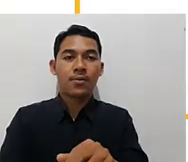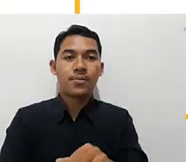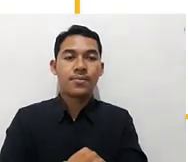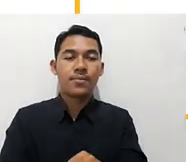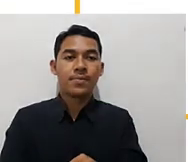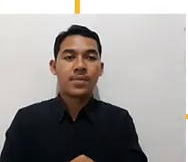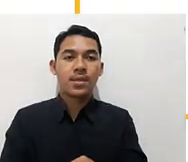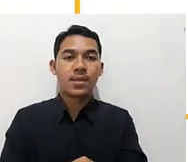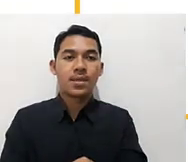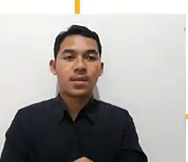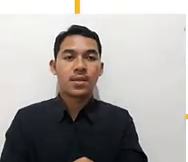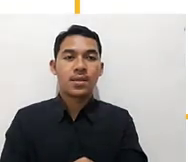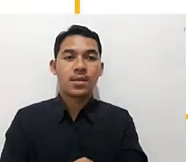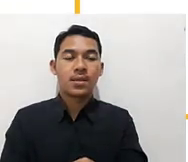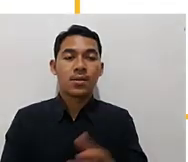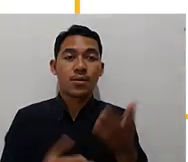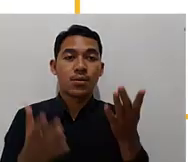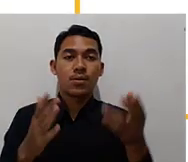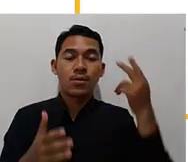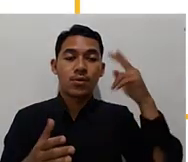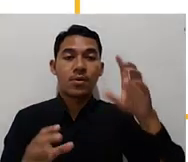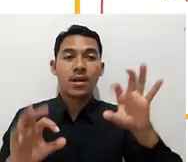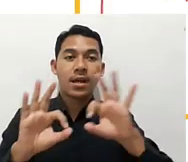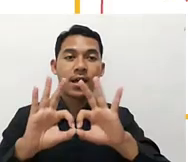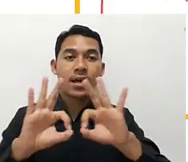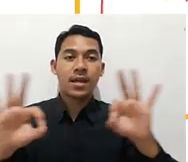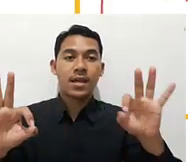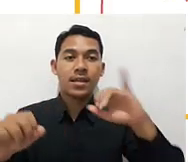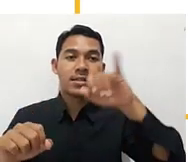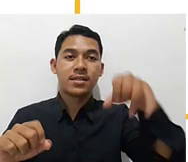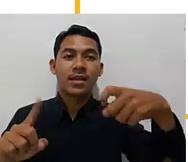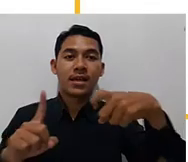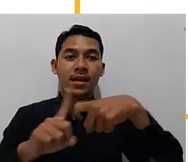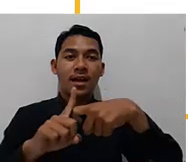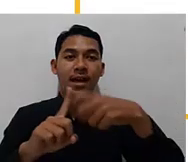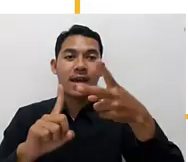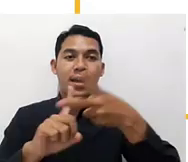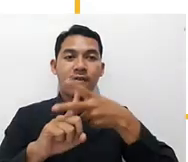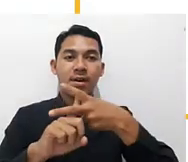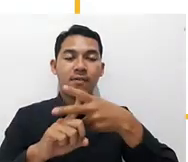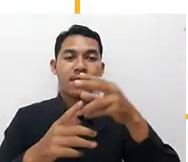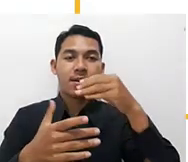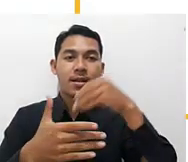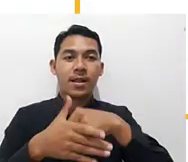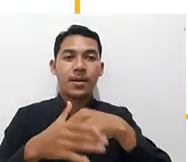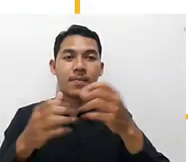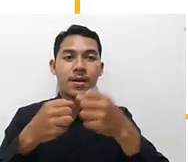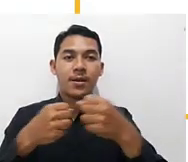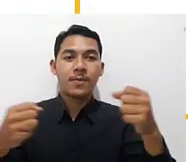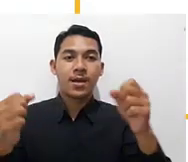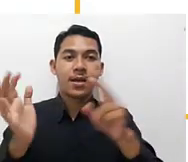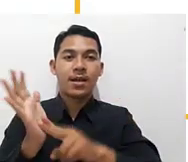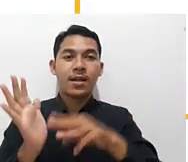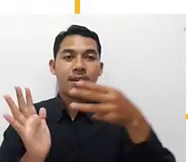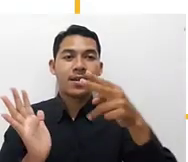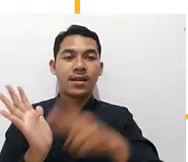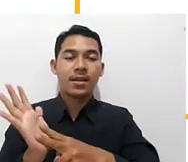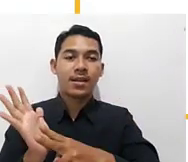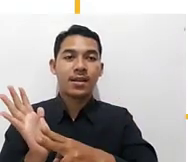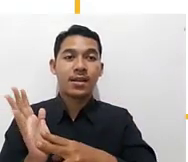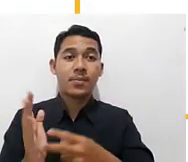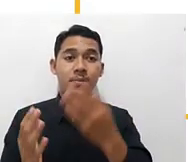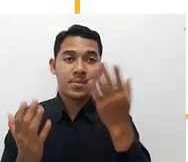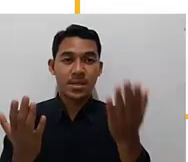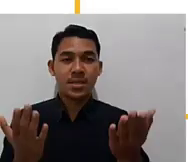aja untuk yang rangkaian JKFF ini kita susun, kita arrange semuanya dalam gerbang NAND ya. Nanti silahkan dicari